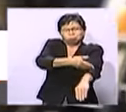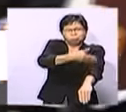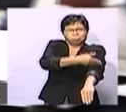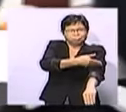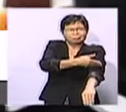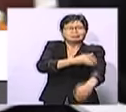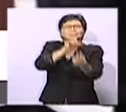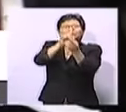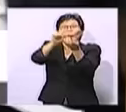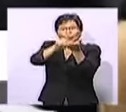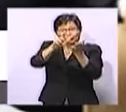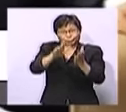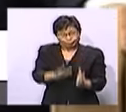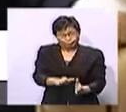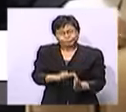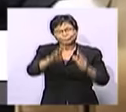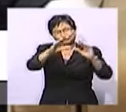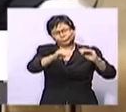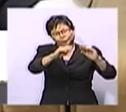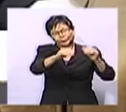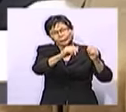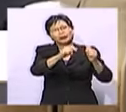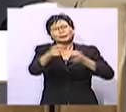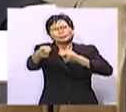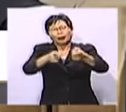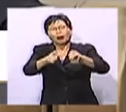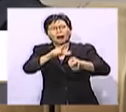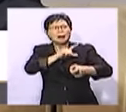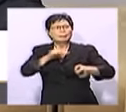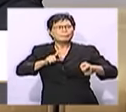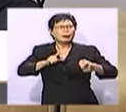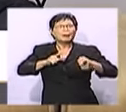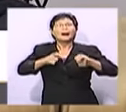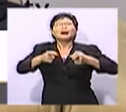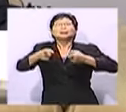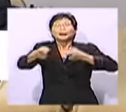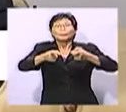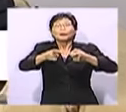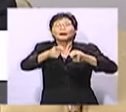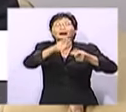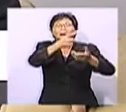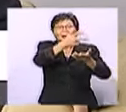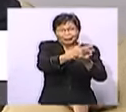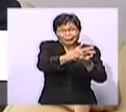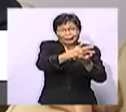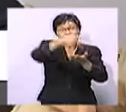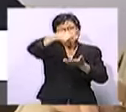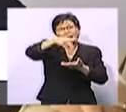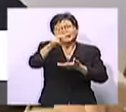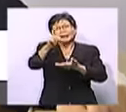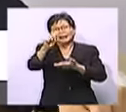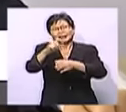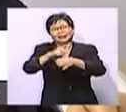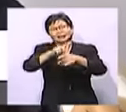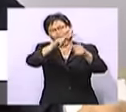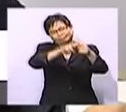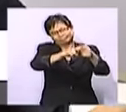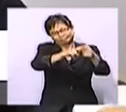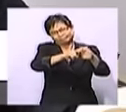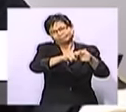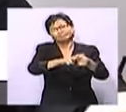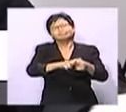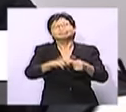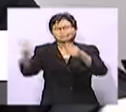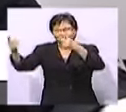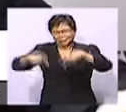Anthony Luke ditemui media selepas mesyuarat bersama pentadbiran Lembaga Pelabuhan Kelang PKA di Pelabuhan Kelang Selangor. Hadir sama